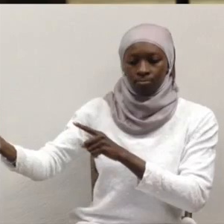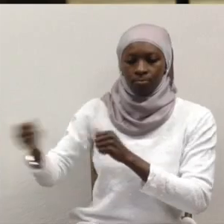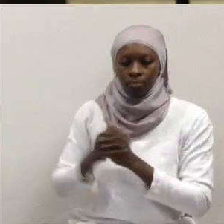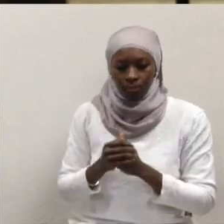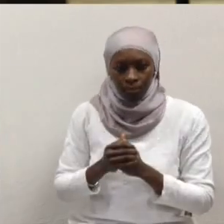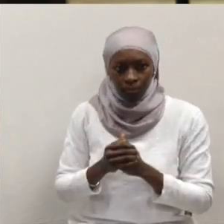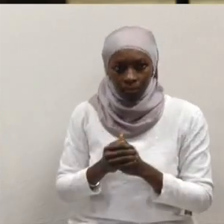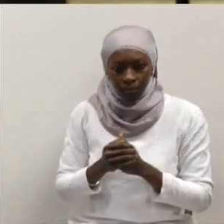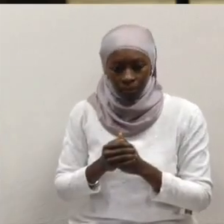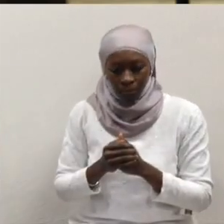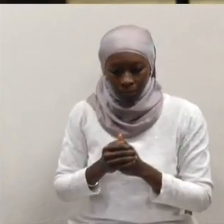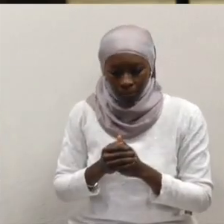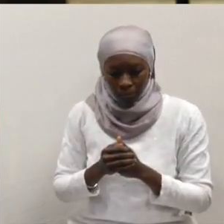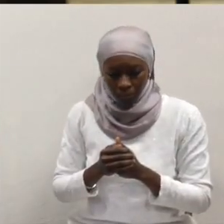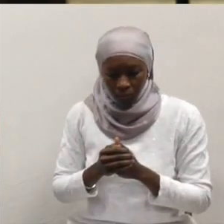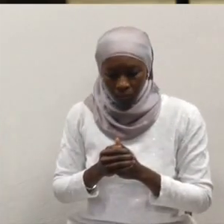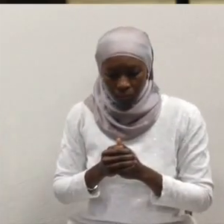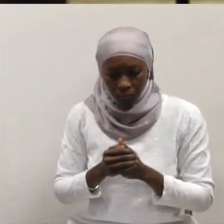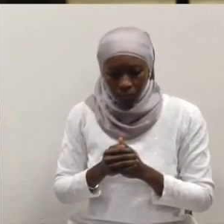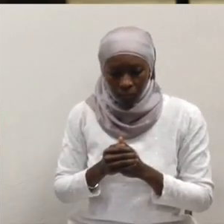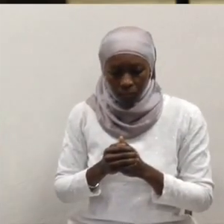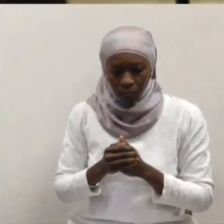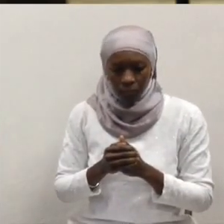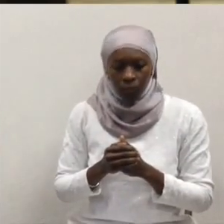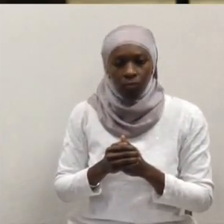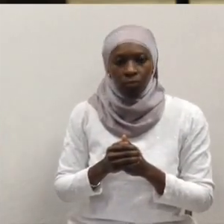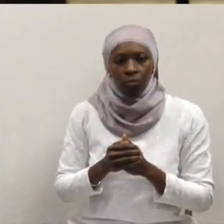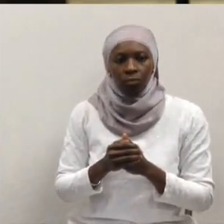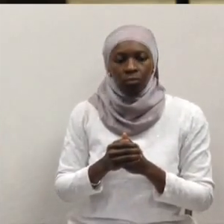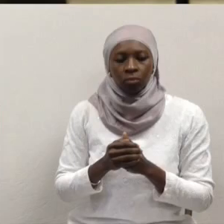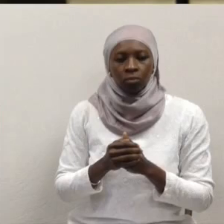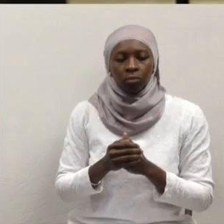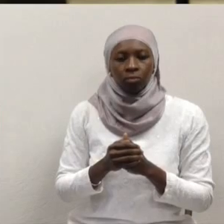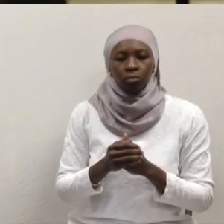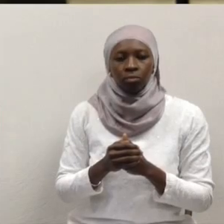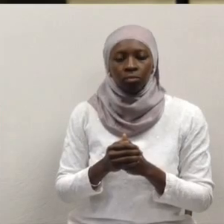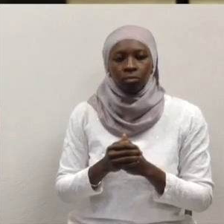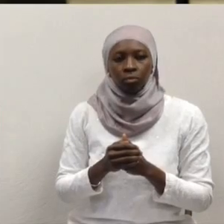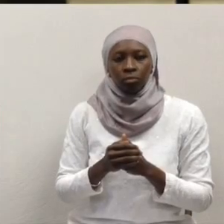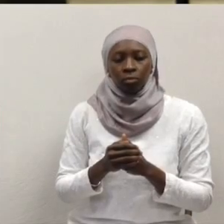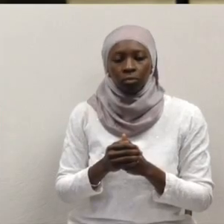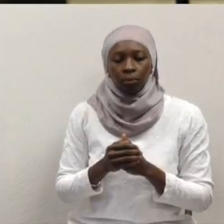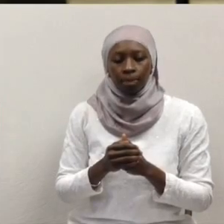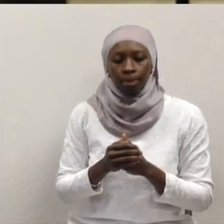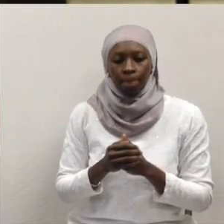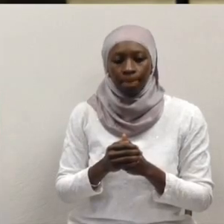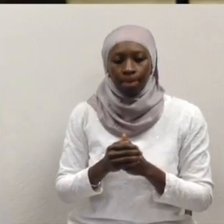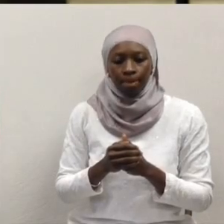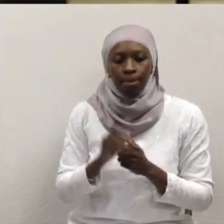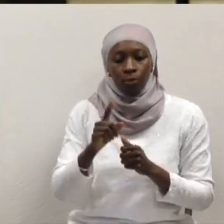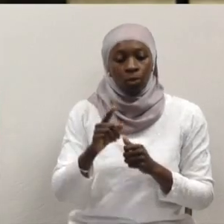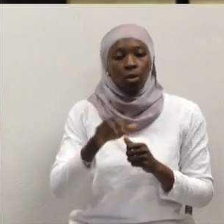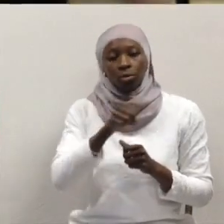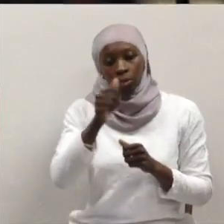their affiliation with each side. Khuza' announced their affiliation with the Prophet ﷺ,